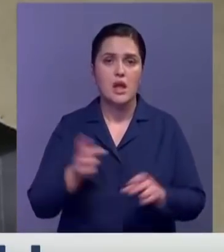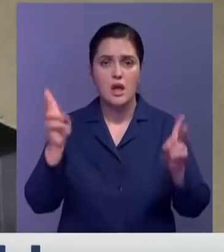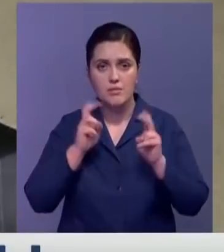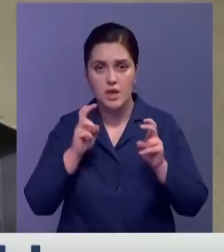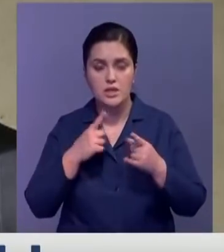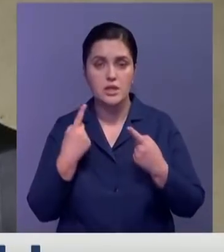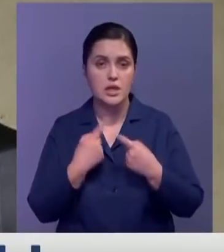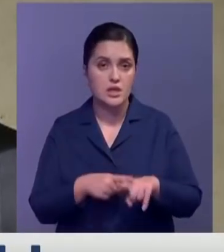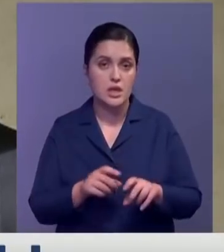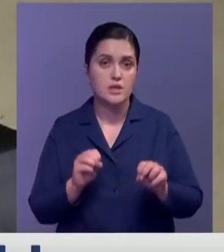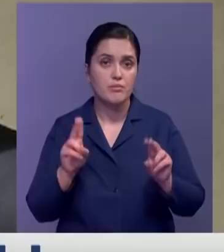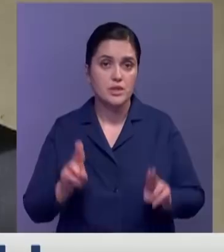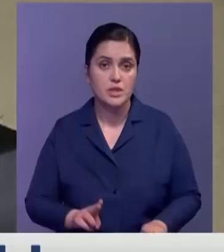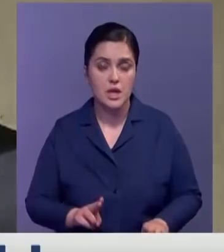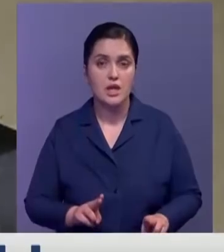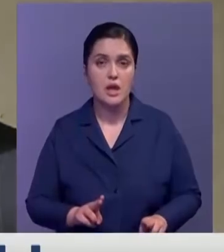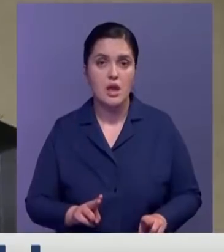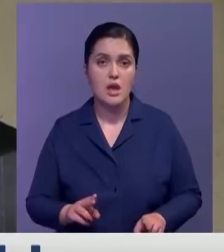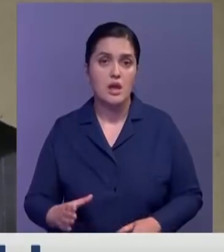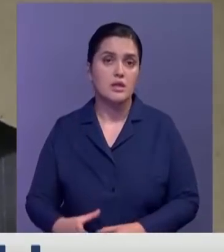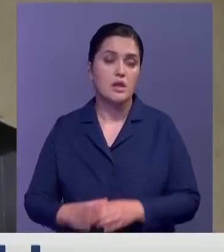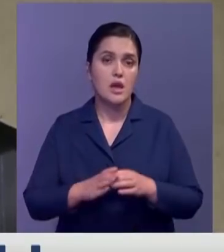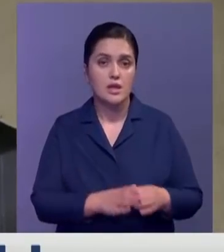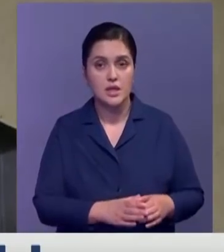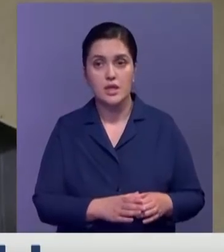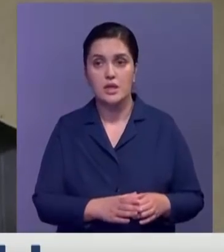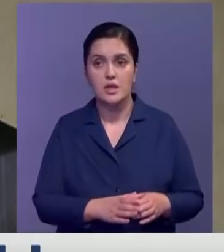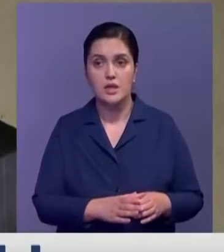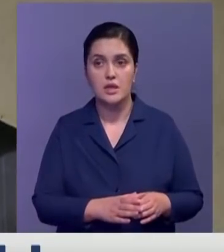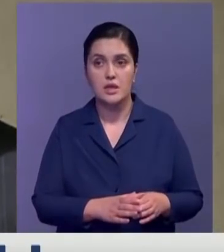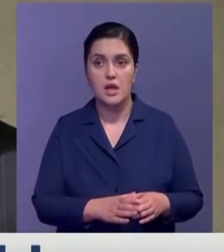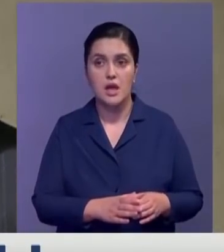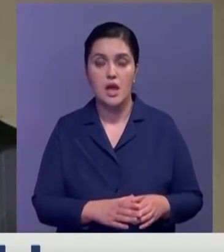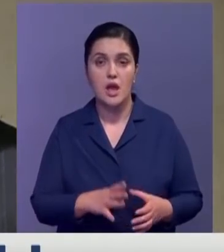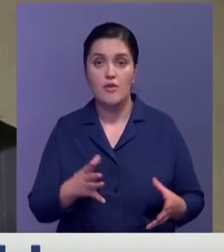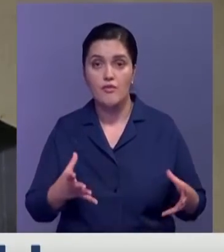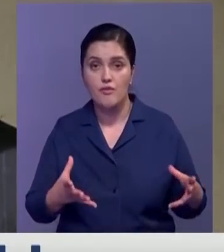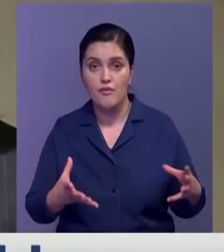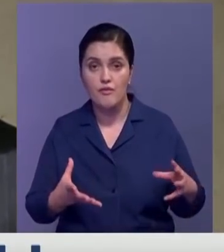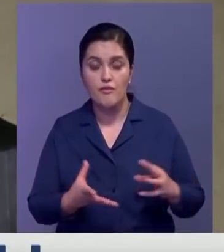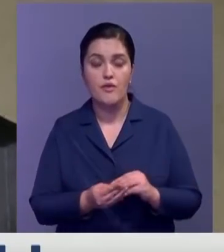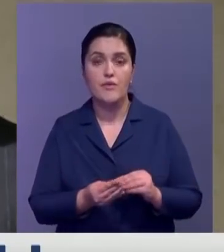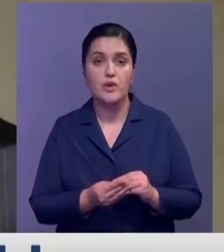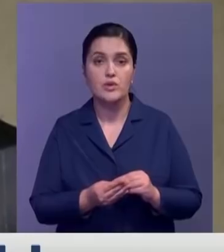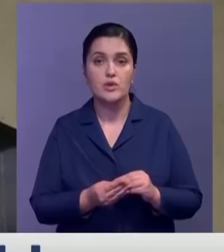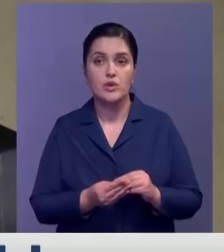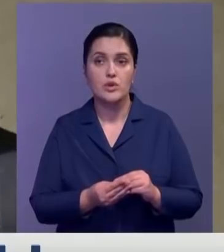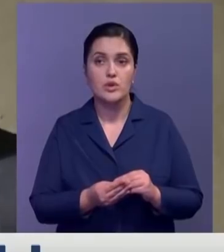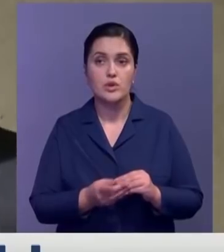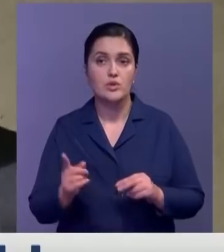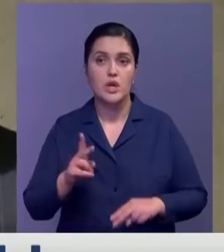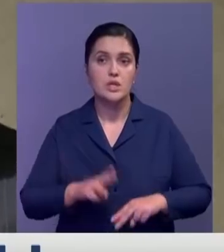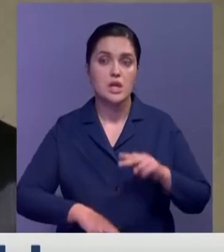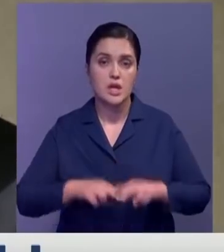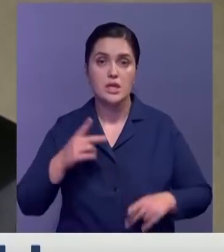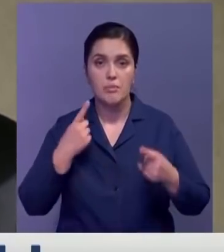техническое обследование, специально наняли организацию. И они пришли к выводу, сделали заключение о том, что строительно-монтажные